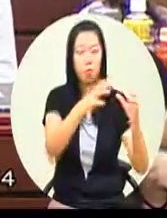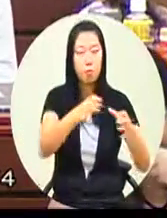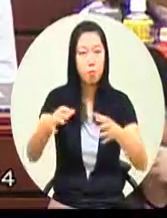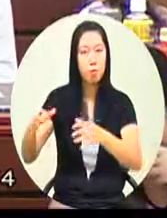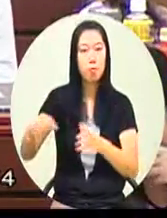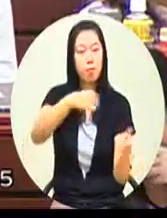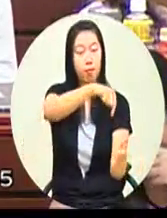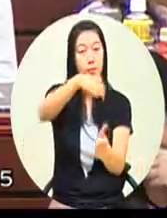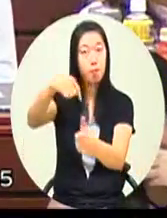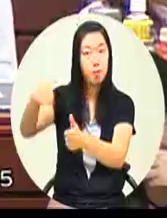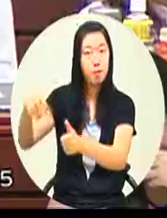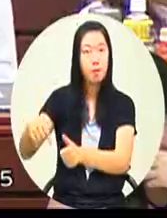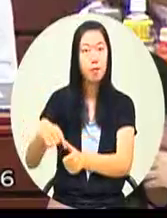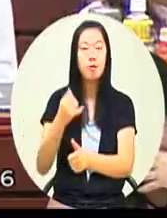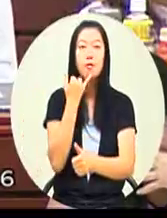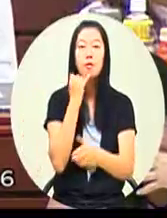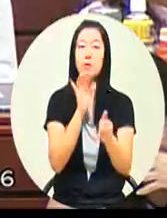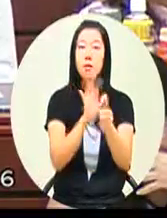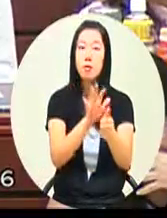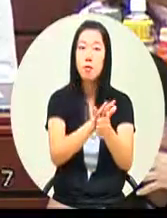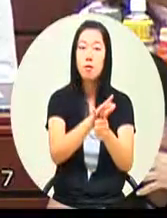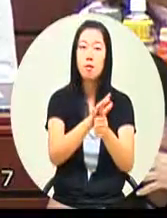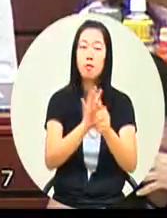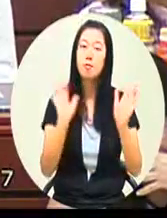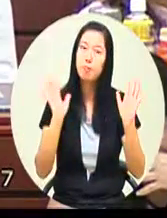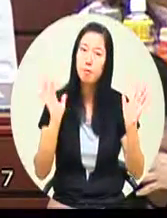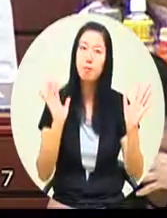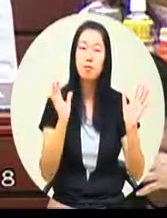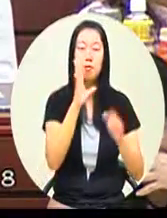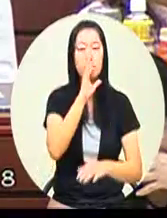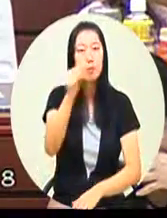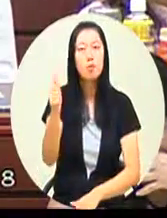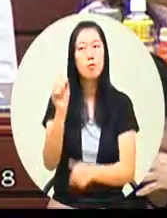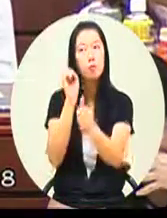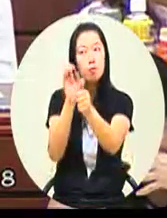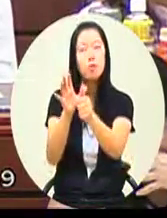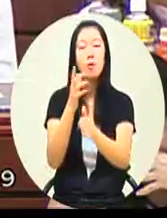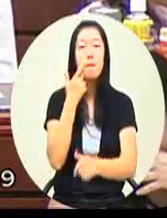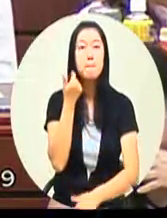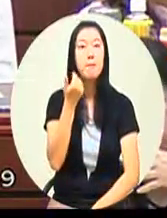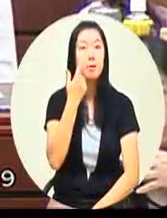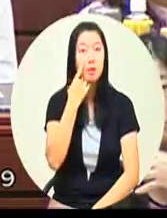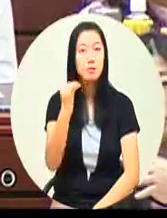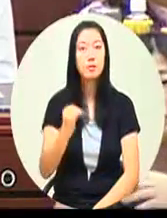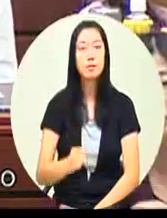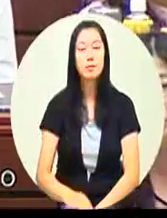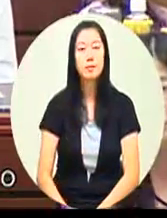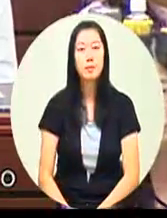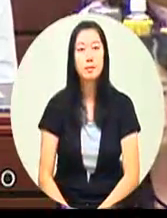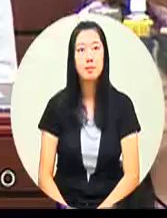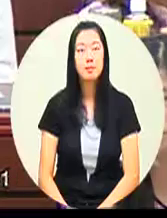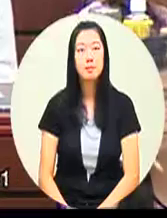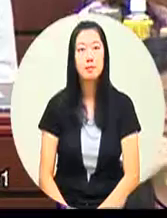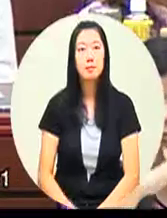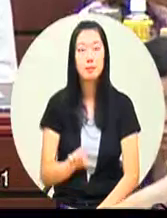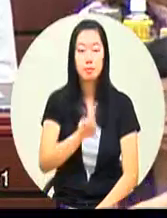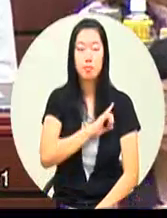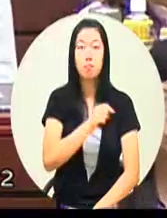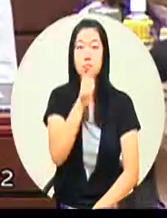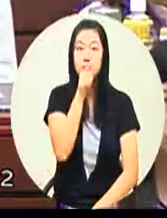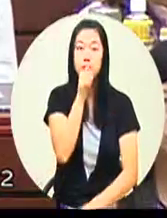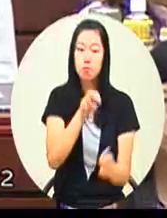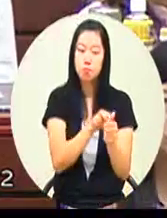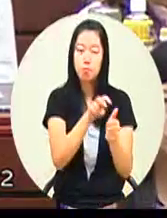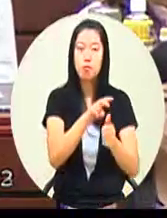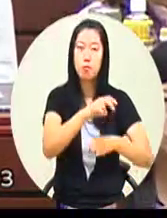讲习，让小朋友回去告诉他爸爸妈妈，所以我们 那个时间再给三分钟哈。 我们家养的犬猫都